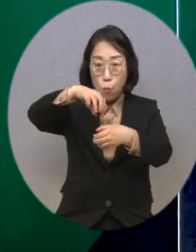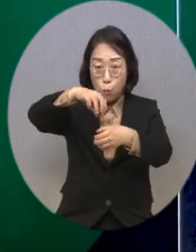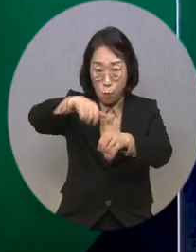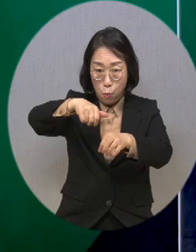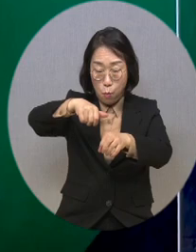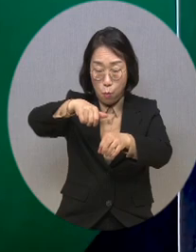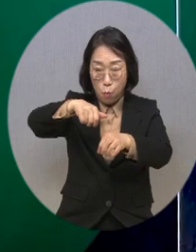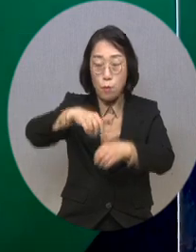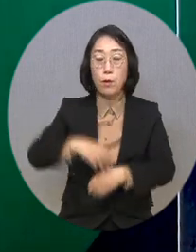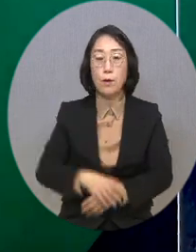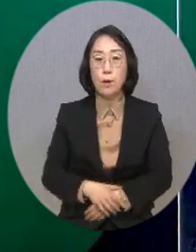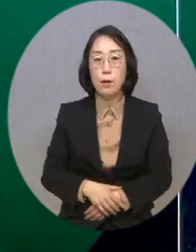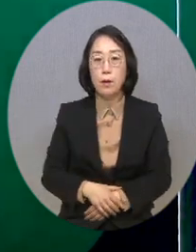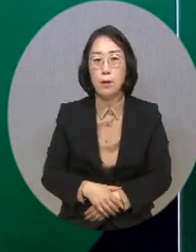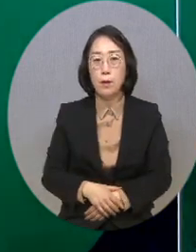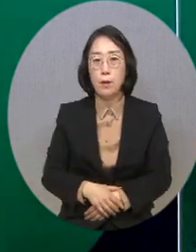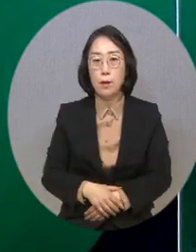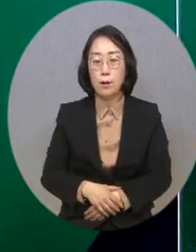잠궈. 그 다음에,